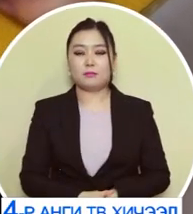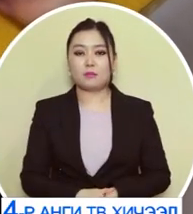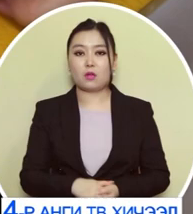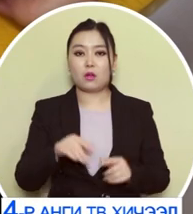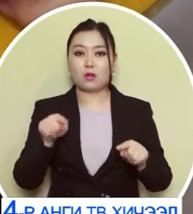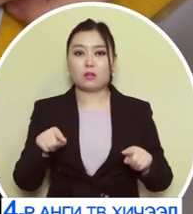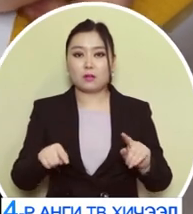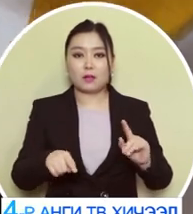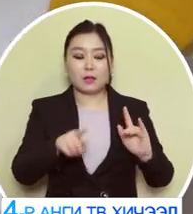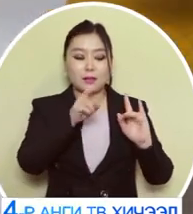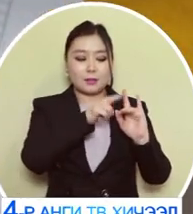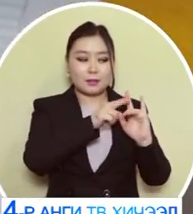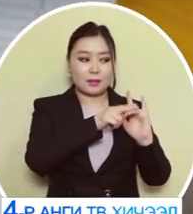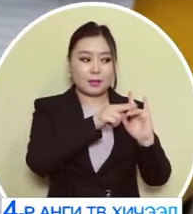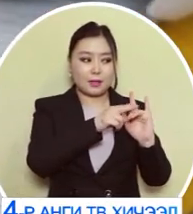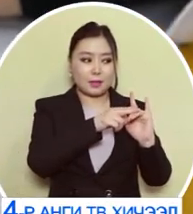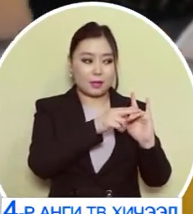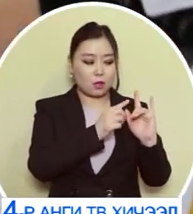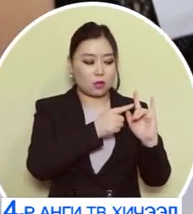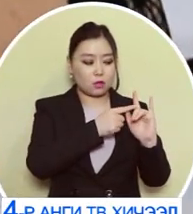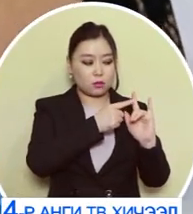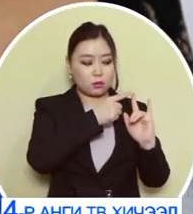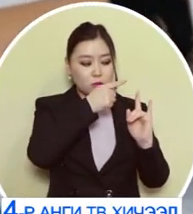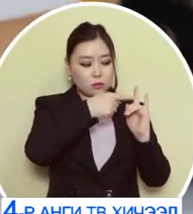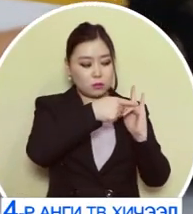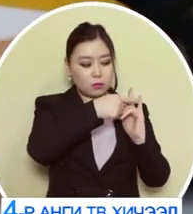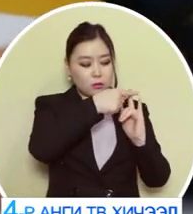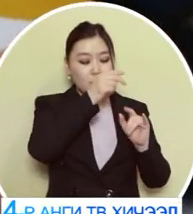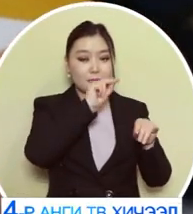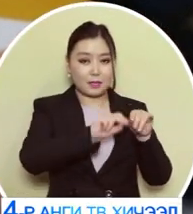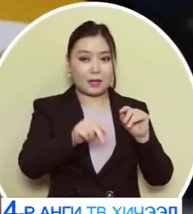Енді орындықтың сирағына тигізіп тексеріп көрейік.